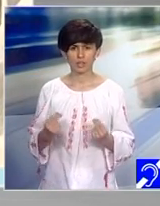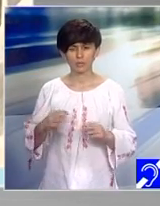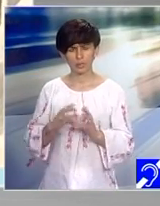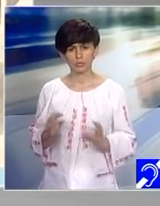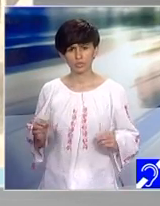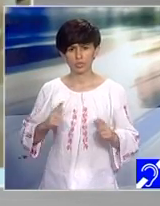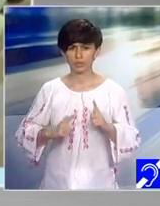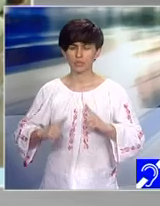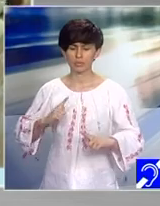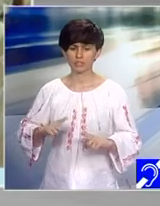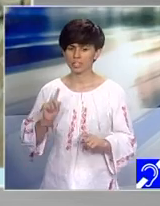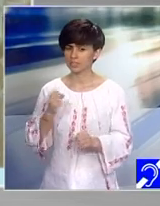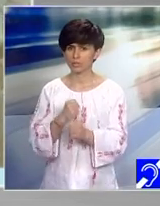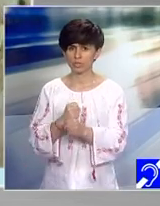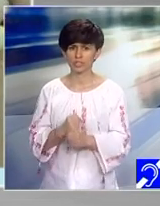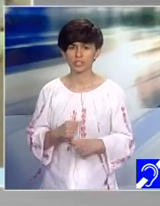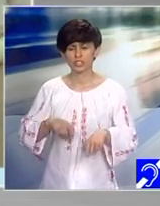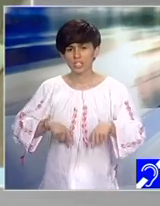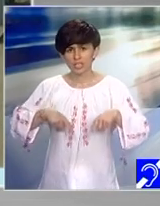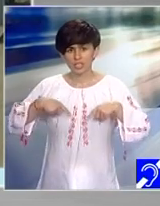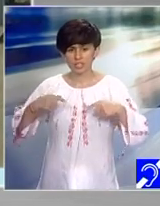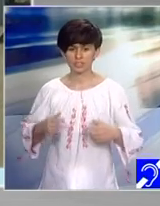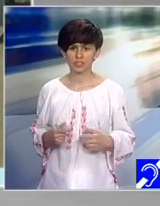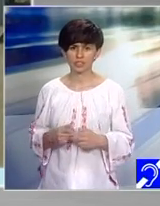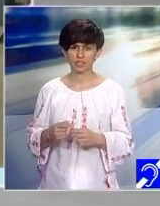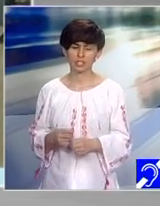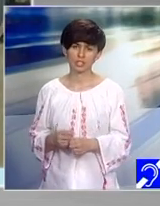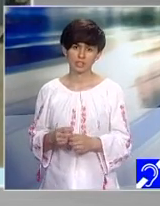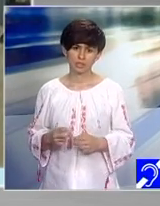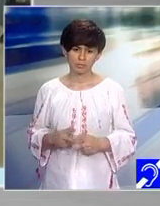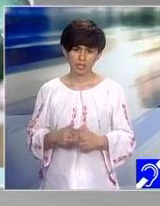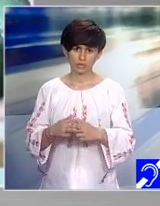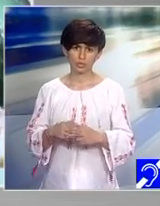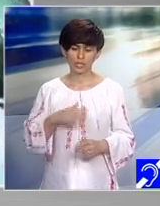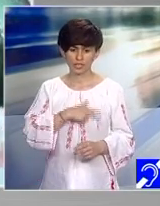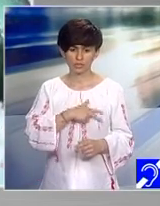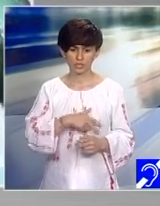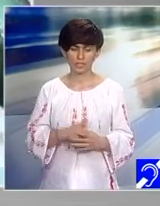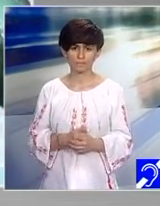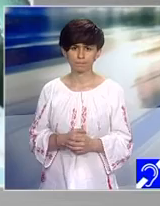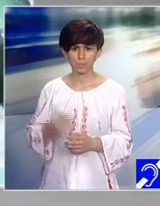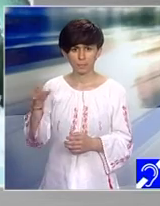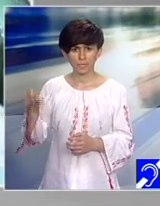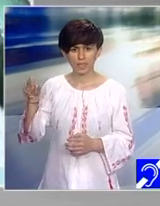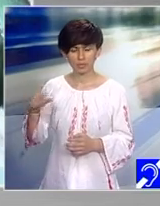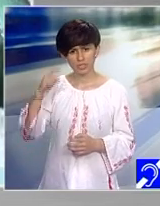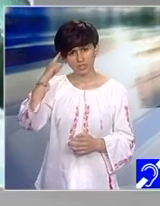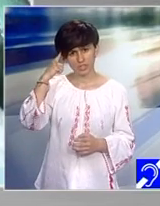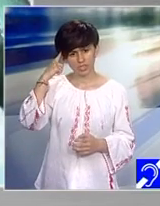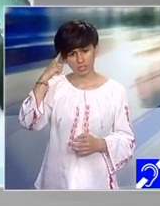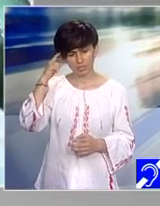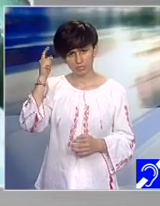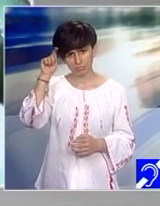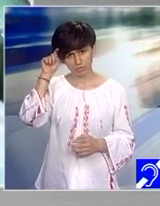să nu lucreze, ci să trăiască din ajutoare sociale. Descurajați sunt cei care consideră că mai degrabă